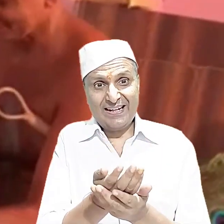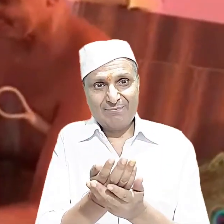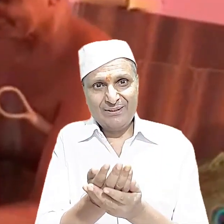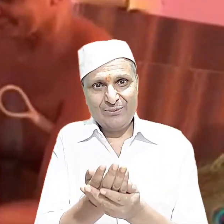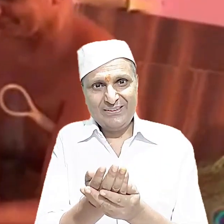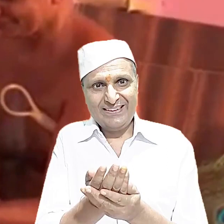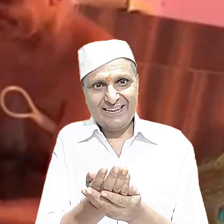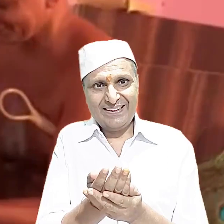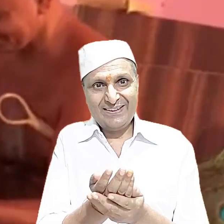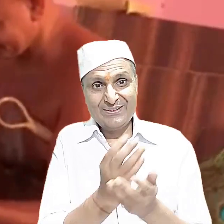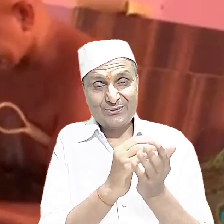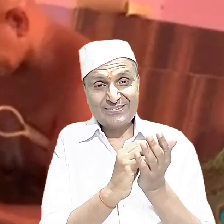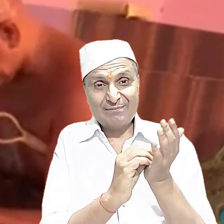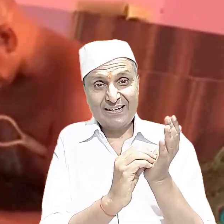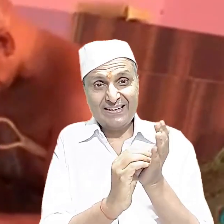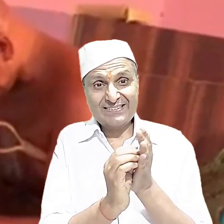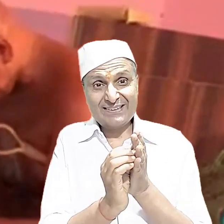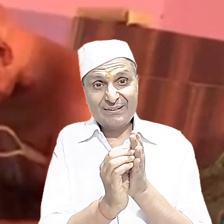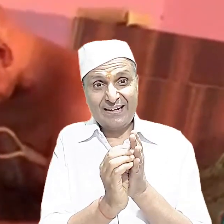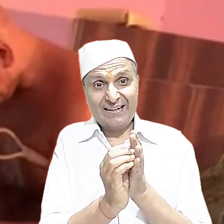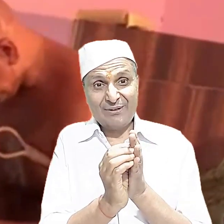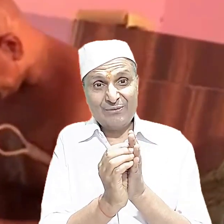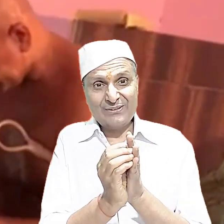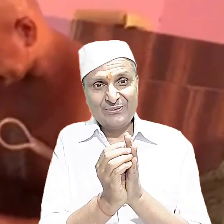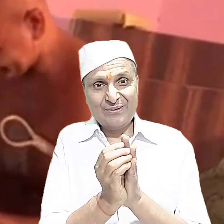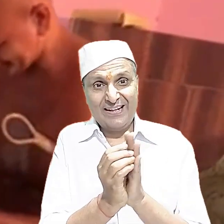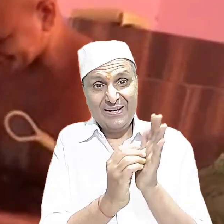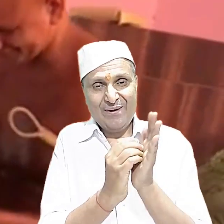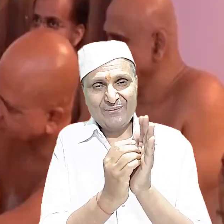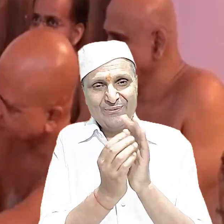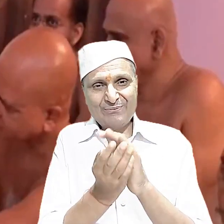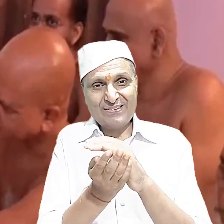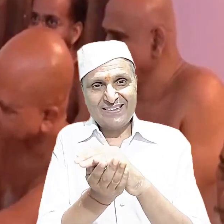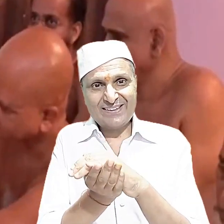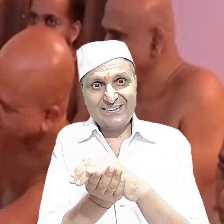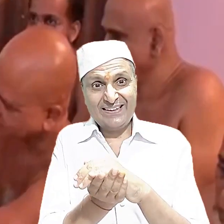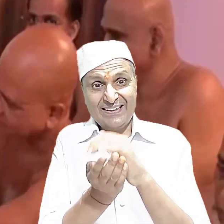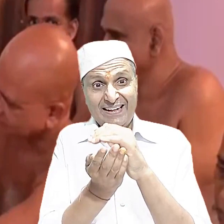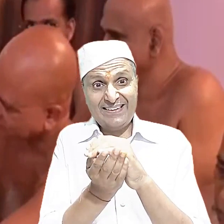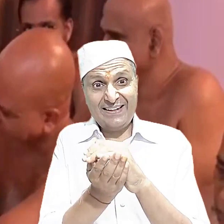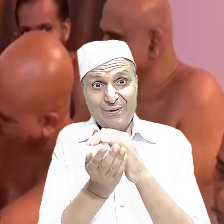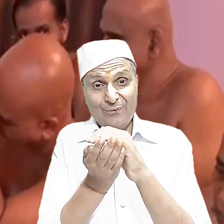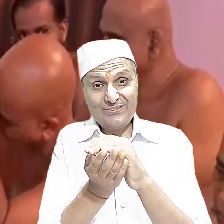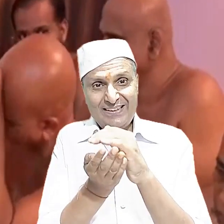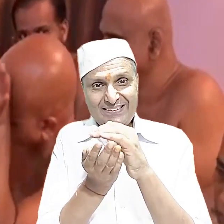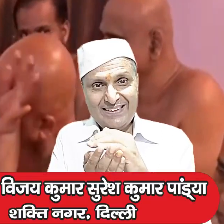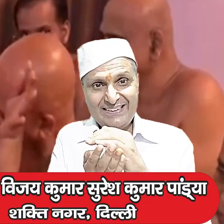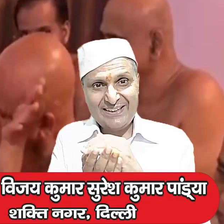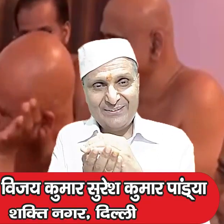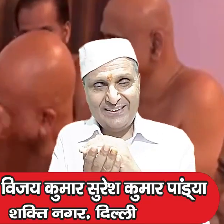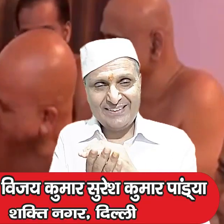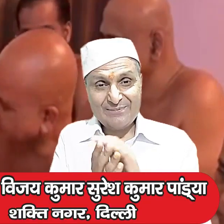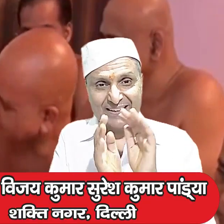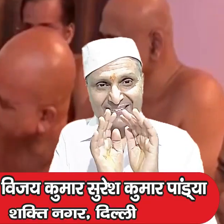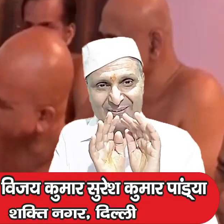उन्हें नया कमंडलू भी दिया गया, स्वस्तिक बनाया वयोवृद्ध गुरुवर ने और उनको प्रसन्न कर दिया। कहते हैं उनसे ही जैसे